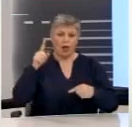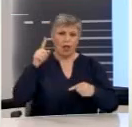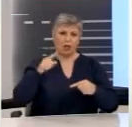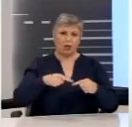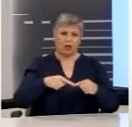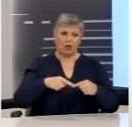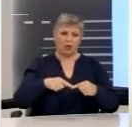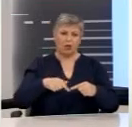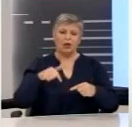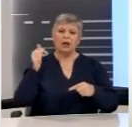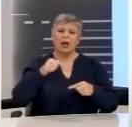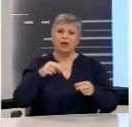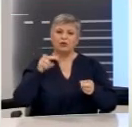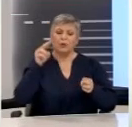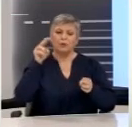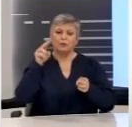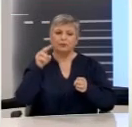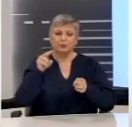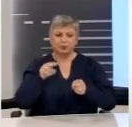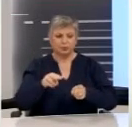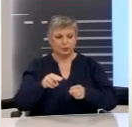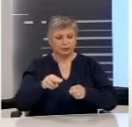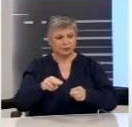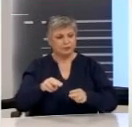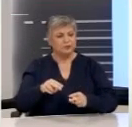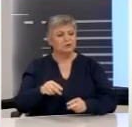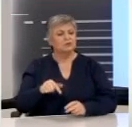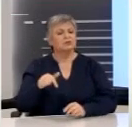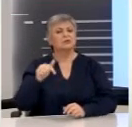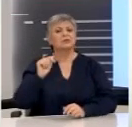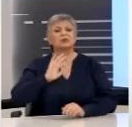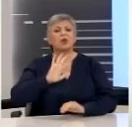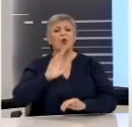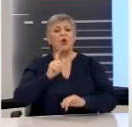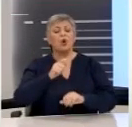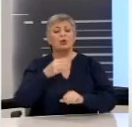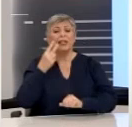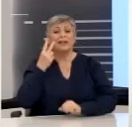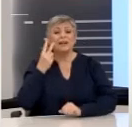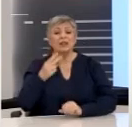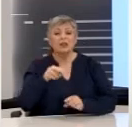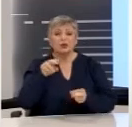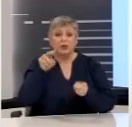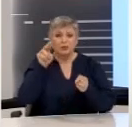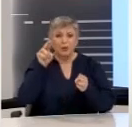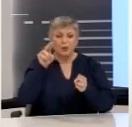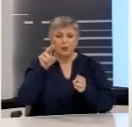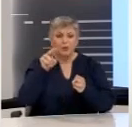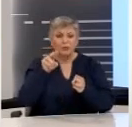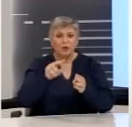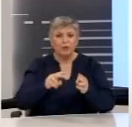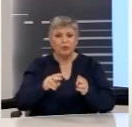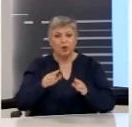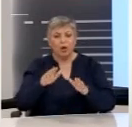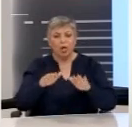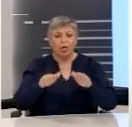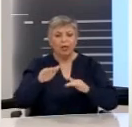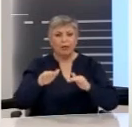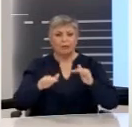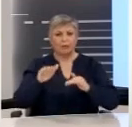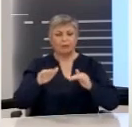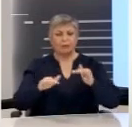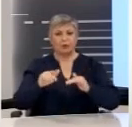Με τη Νέα Δημοκρατία. Τότε λοιπόν θυμήθηκε να διαμαρτυρηθεί. Καλά κάνει και διαμαρτύρεται, και εγώ μαζί